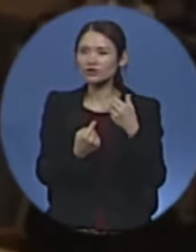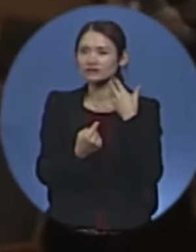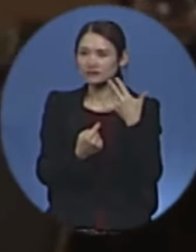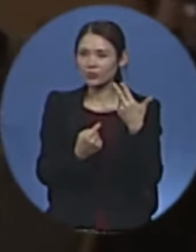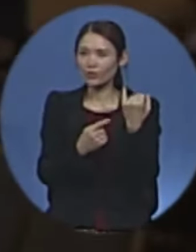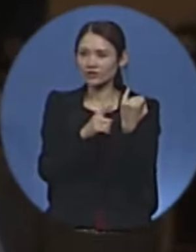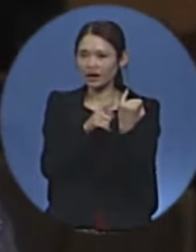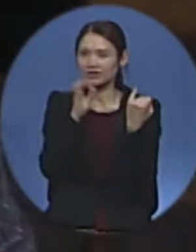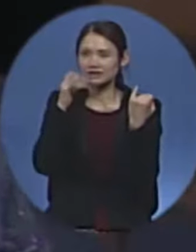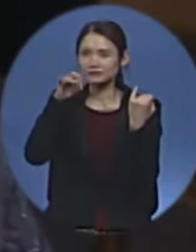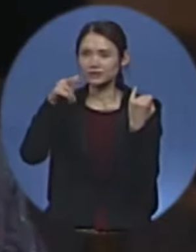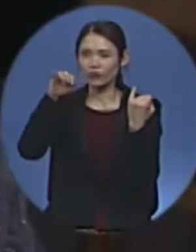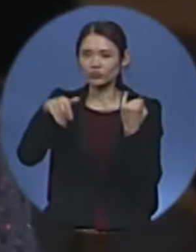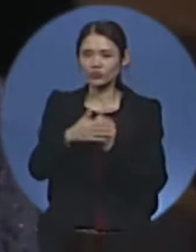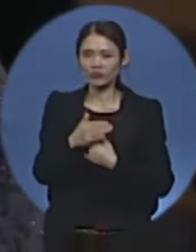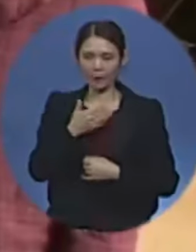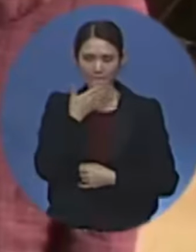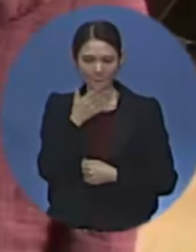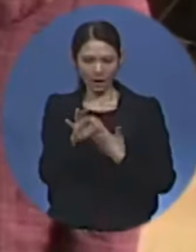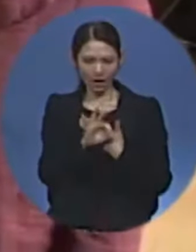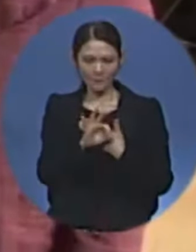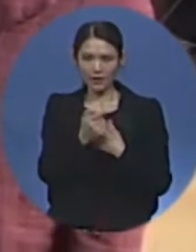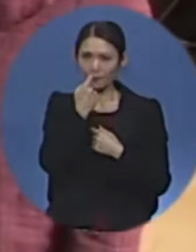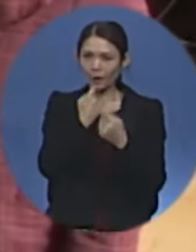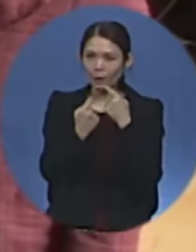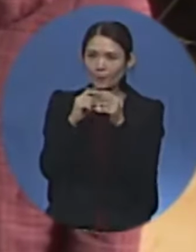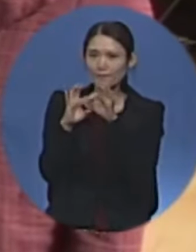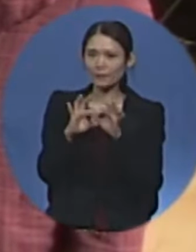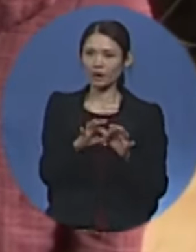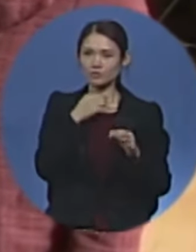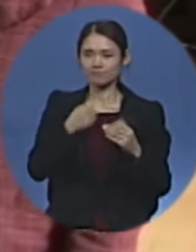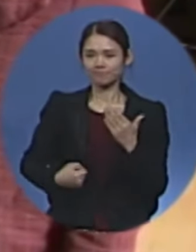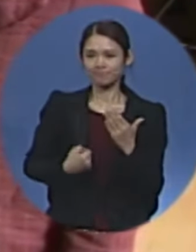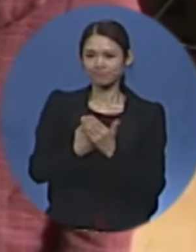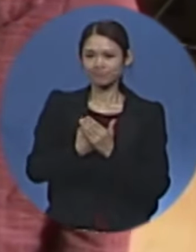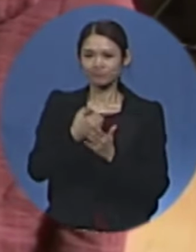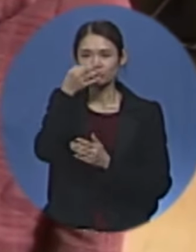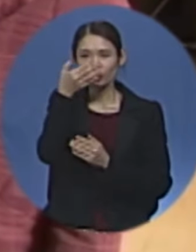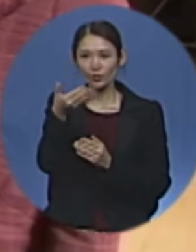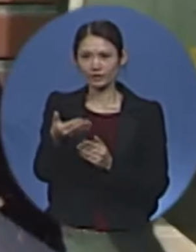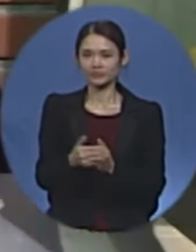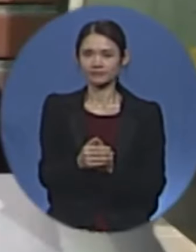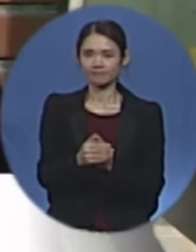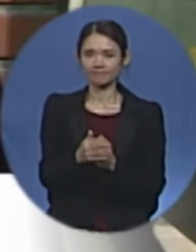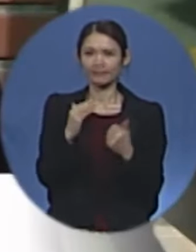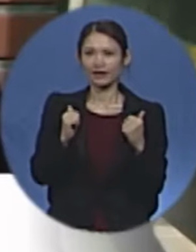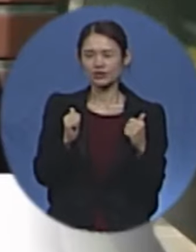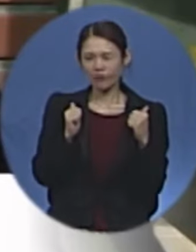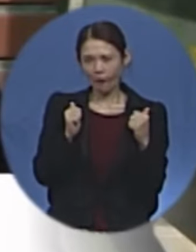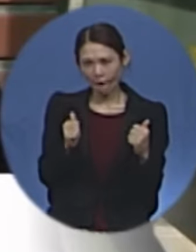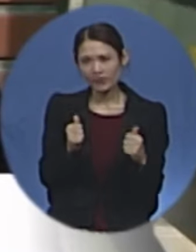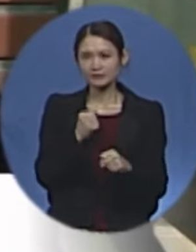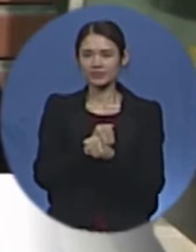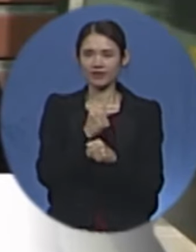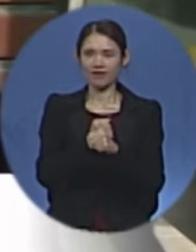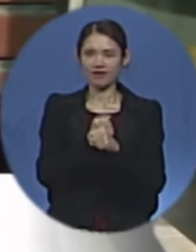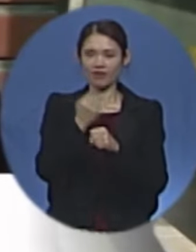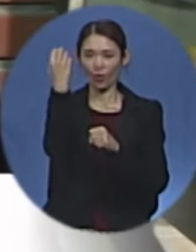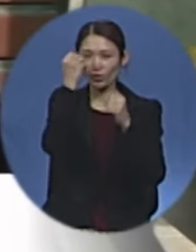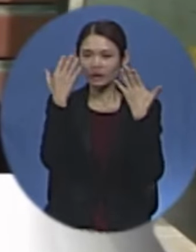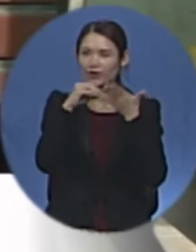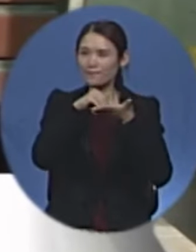김선조 씨는 할 수 있는 데까지 배움을 이어가겠다는 각오를 나타냈습니다. 열심히 한다고, 열심히 고등학교 갈